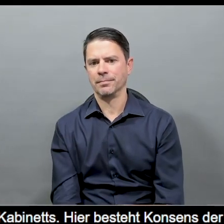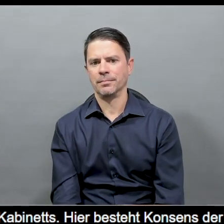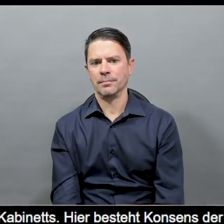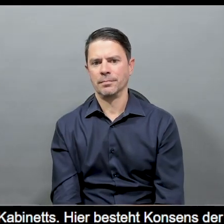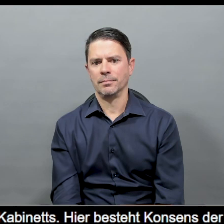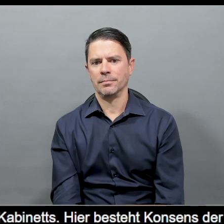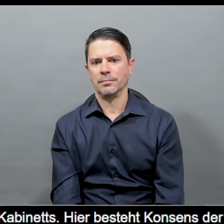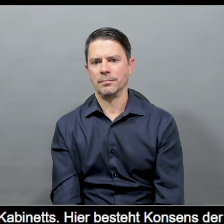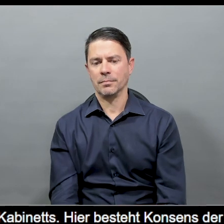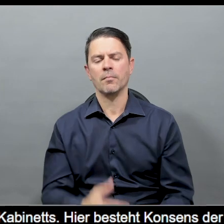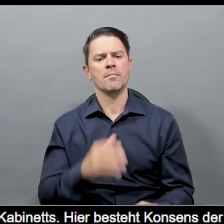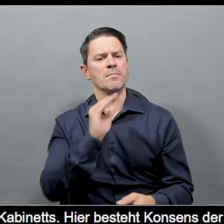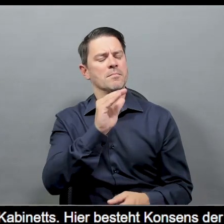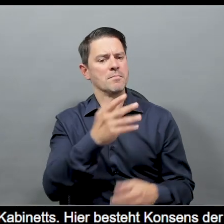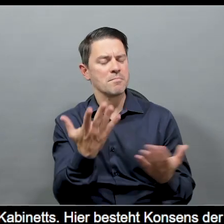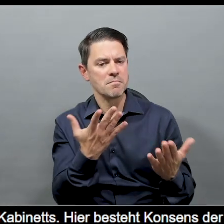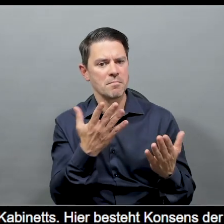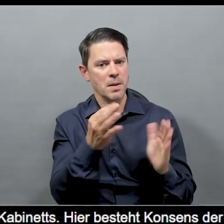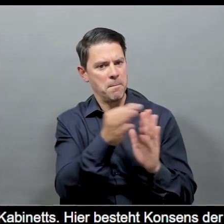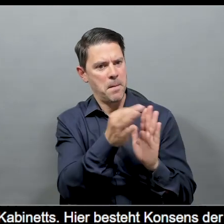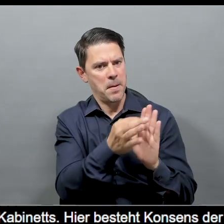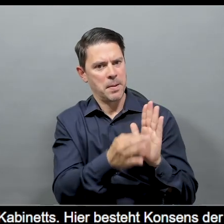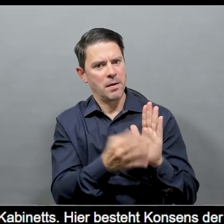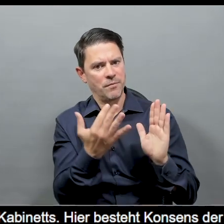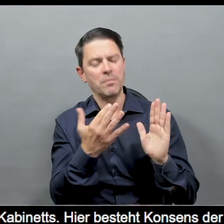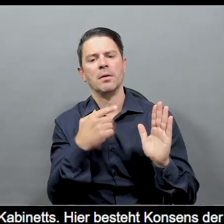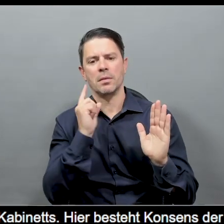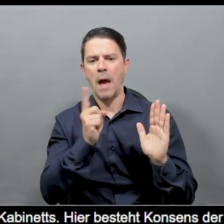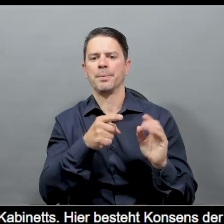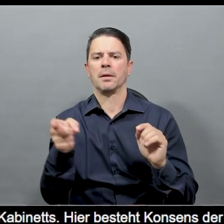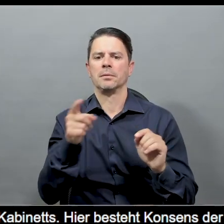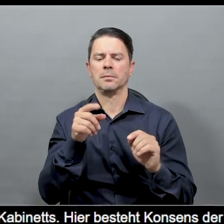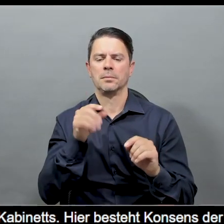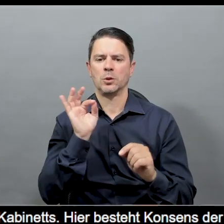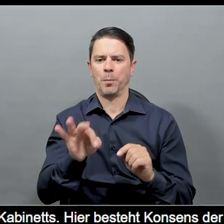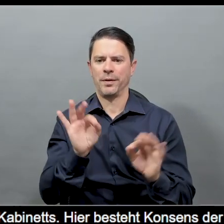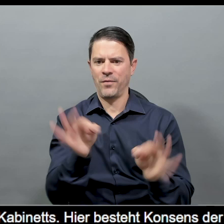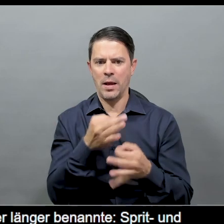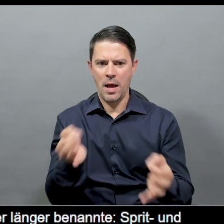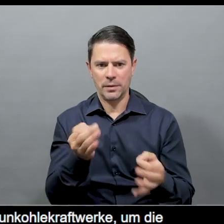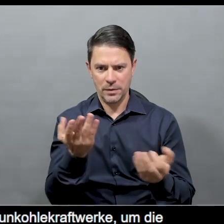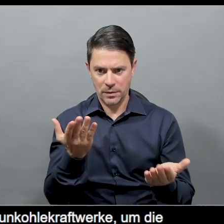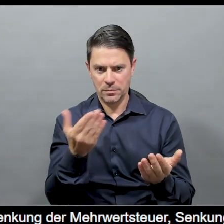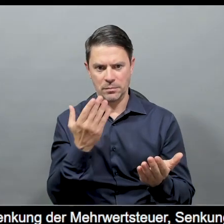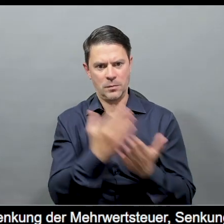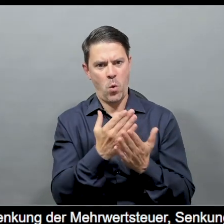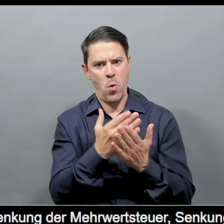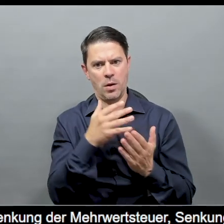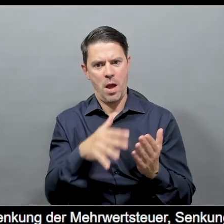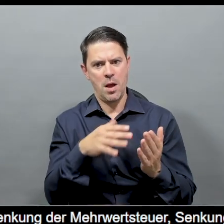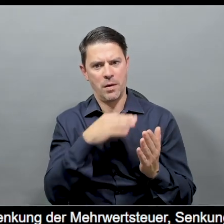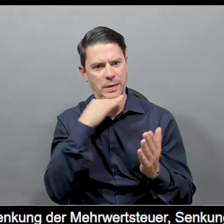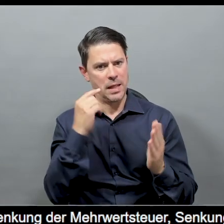das, was Sie jetzt gerade skizzieren, ist ja doch eine recht hohe Hürde. Also wird es wahrscheinlich morgen ziemlich knatschen, oder? Der